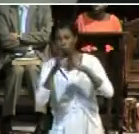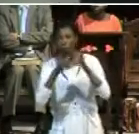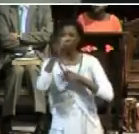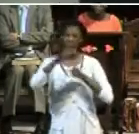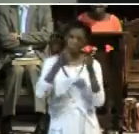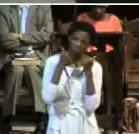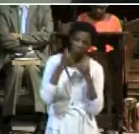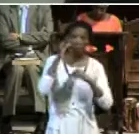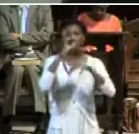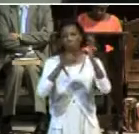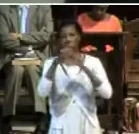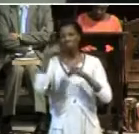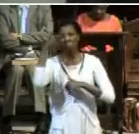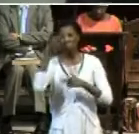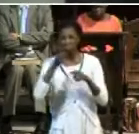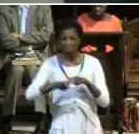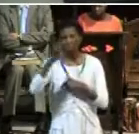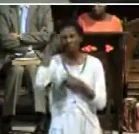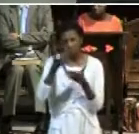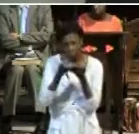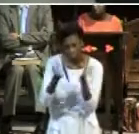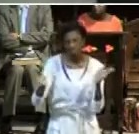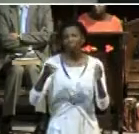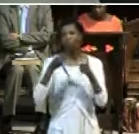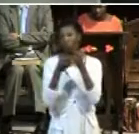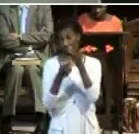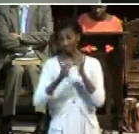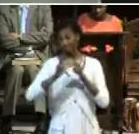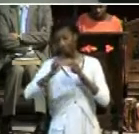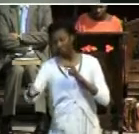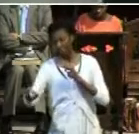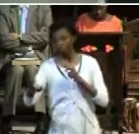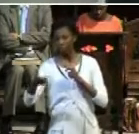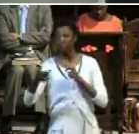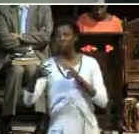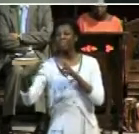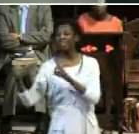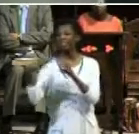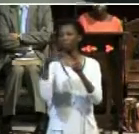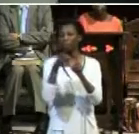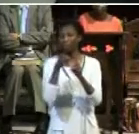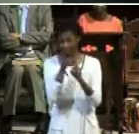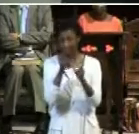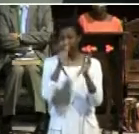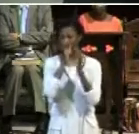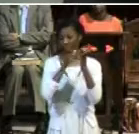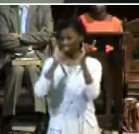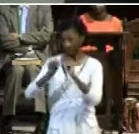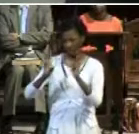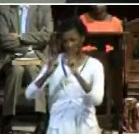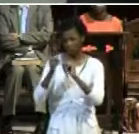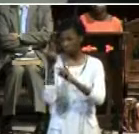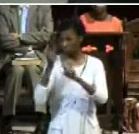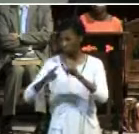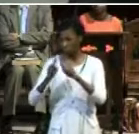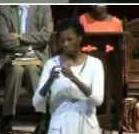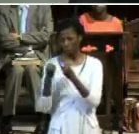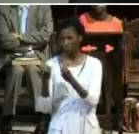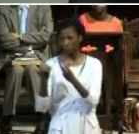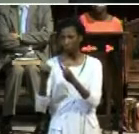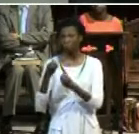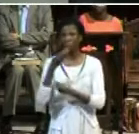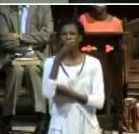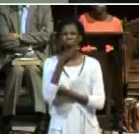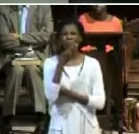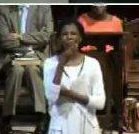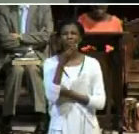pleurent. Et immédiatement après, il va dire à ses disciples deux choses fortes. Matthieu, chapitre 5, le